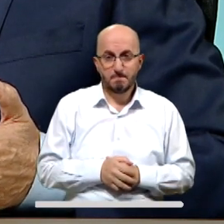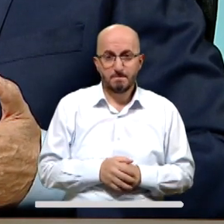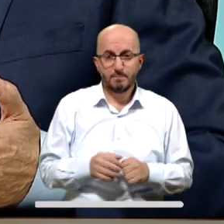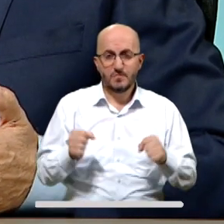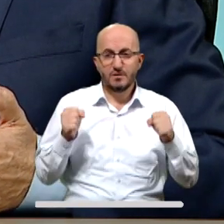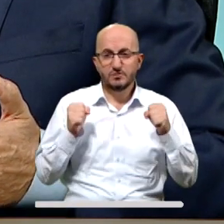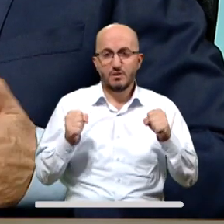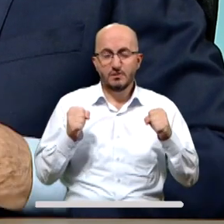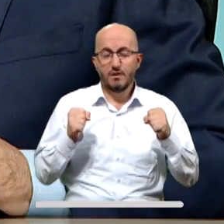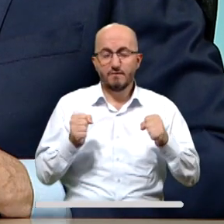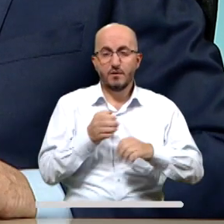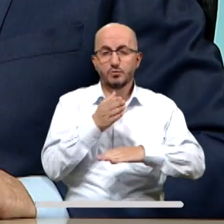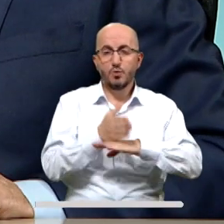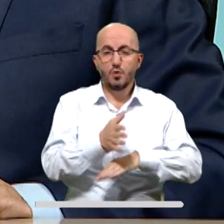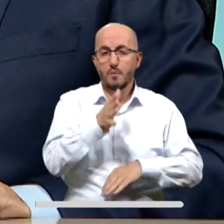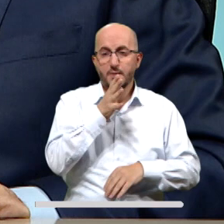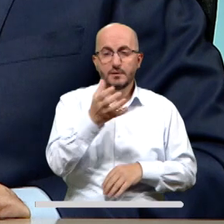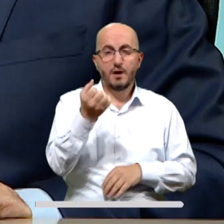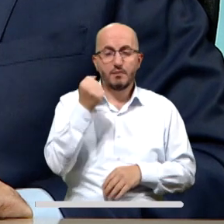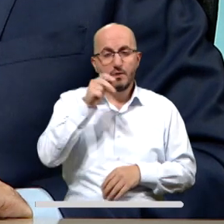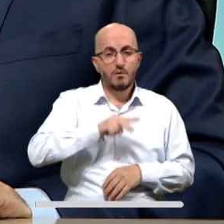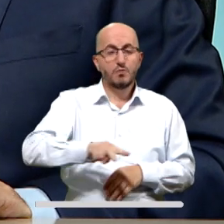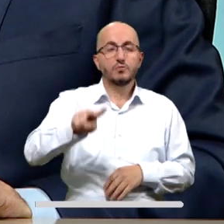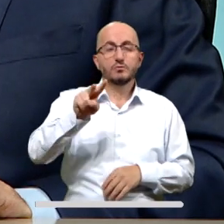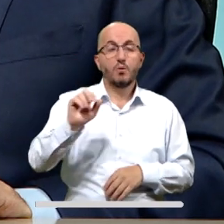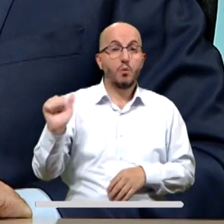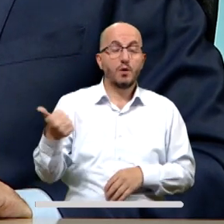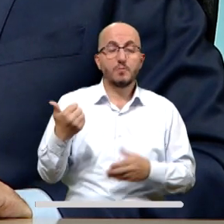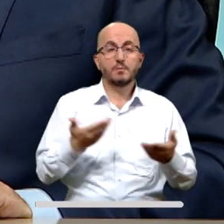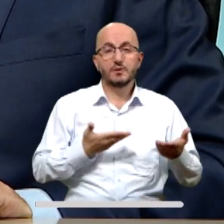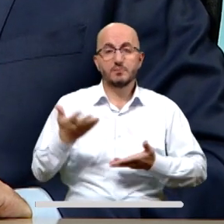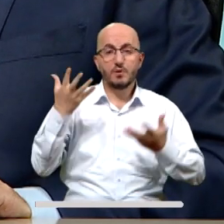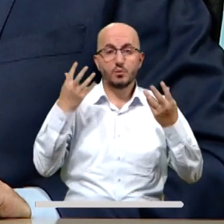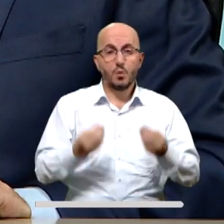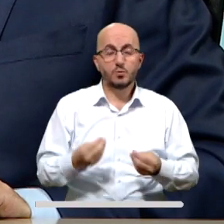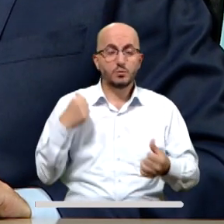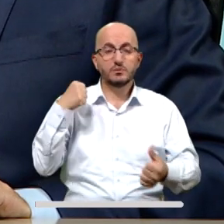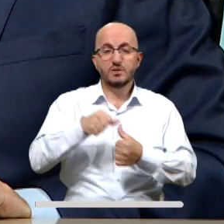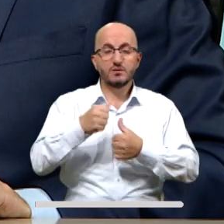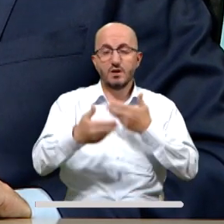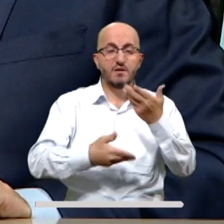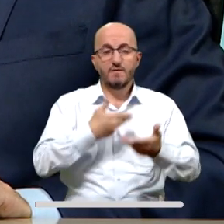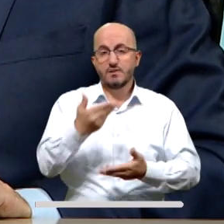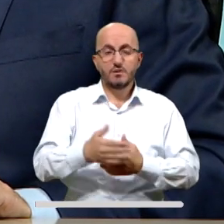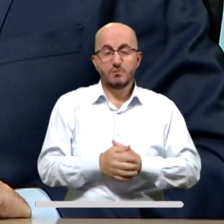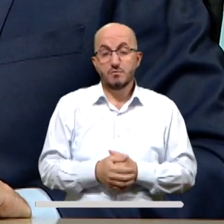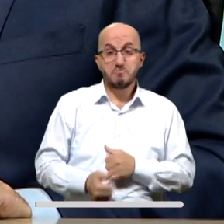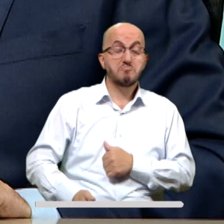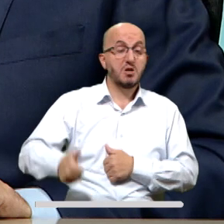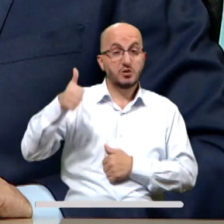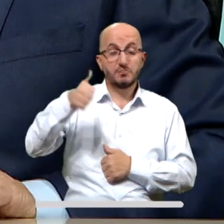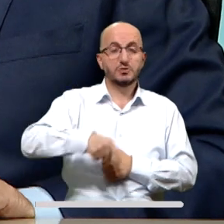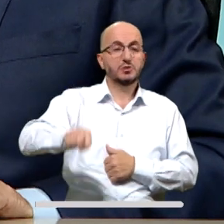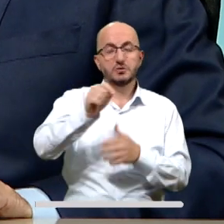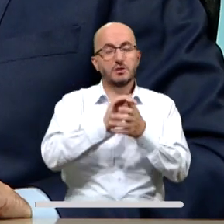sağlam ve sahih bilgiyi elde etme yolunda önemli bir hizmet olduğunu tekrar ifade ediyorum. Başkanlığımızı ve